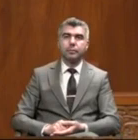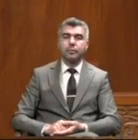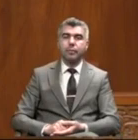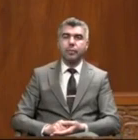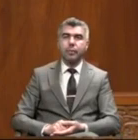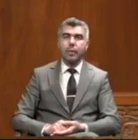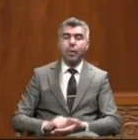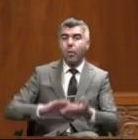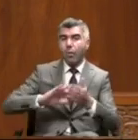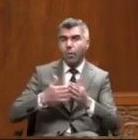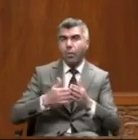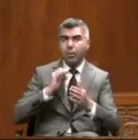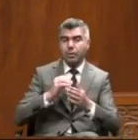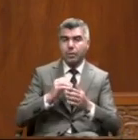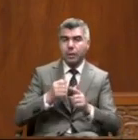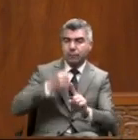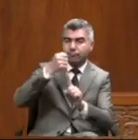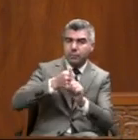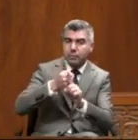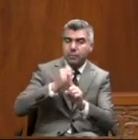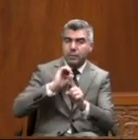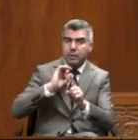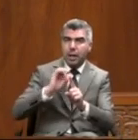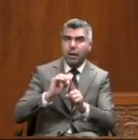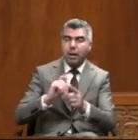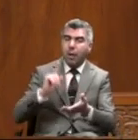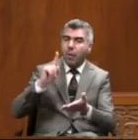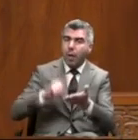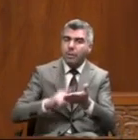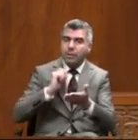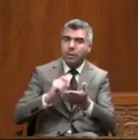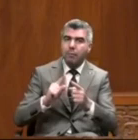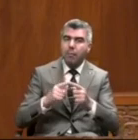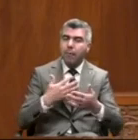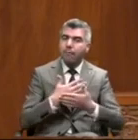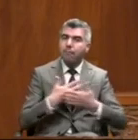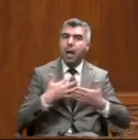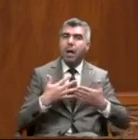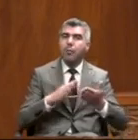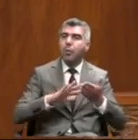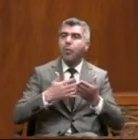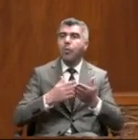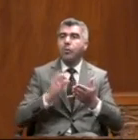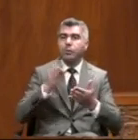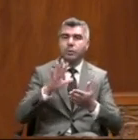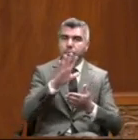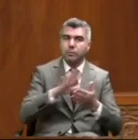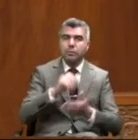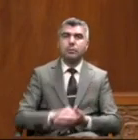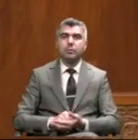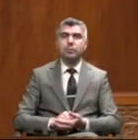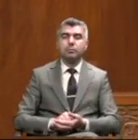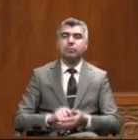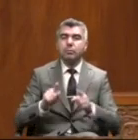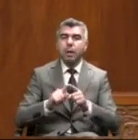وما جسد هذه الانجازات التي يجب ان تكون مبعث فخر اليوم لنا جميعا هو